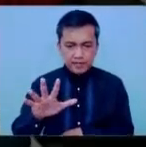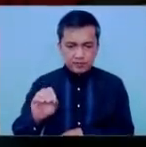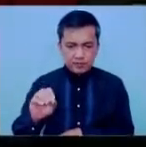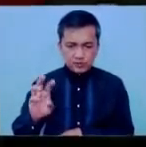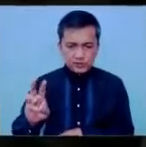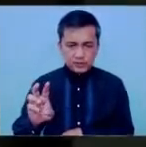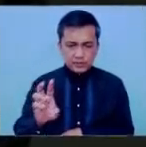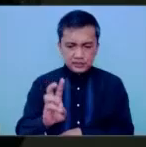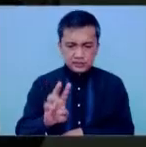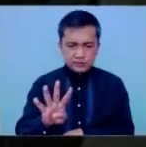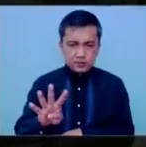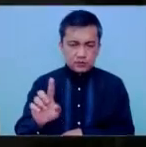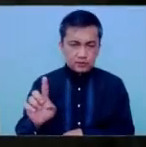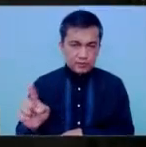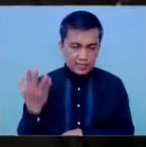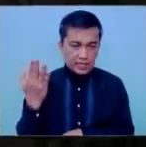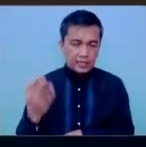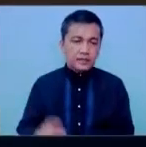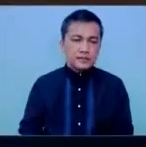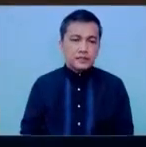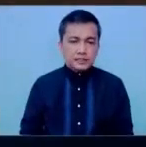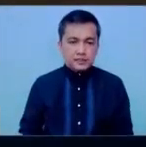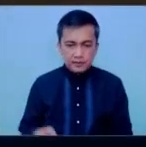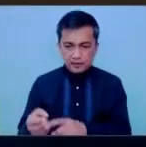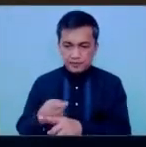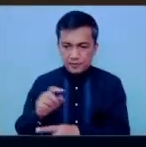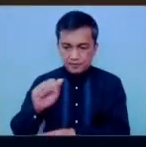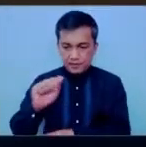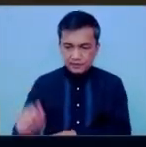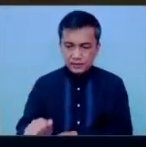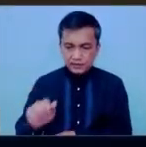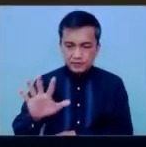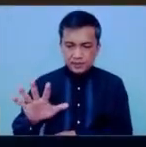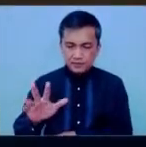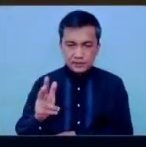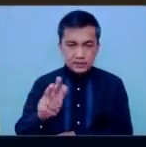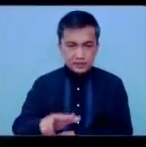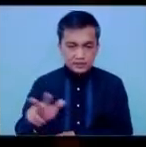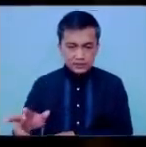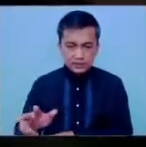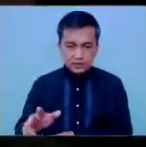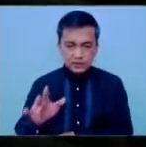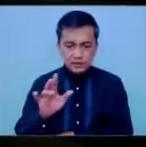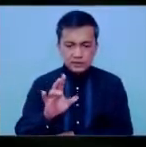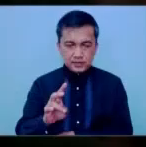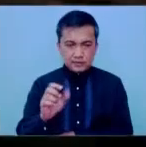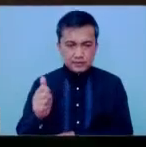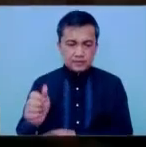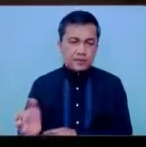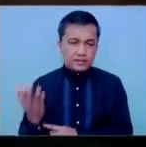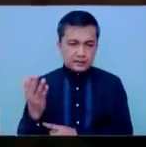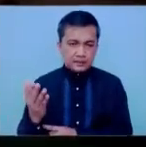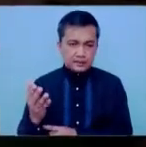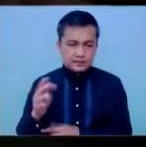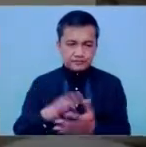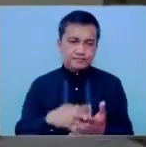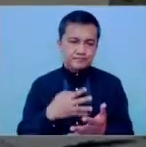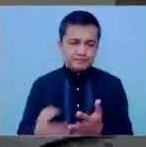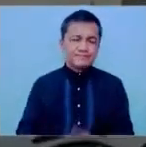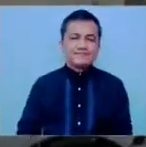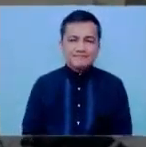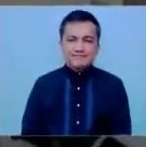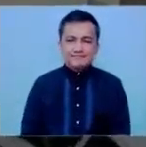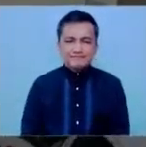6:41 ng umaga. Kung galing namang Alabang, 5:33 at 7:10 ng umaga ang schedule.